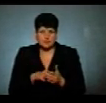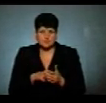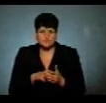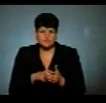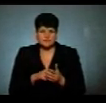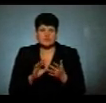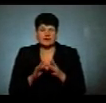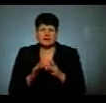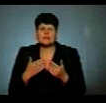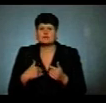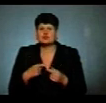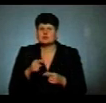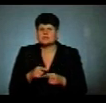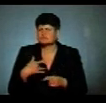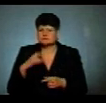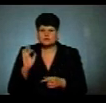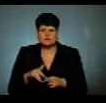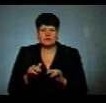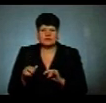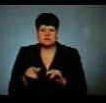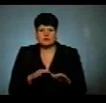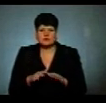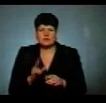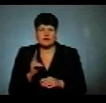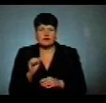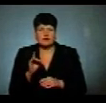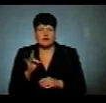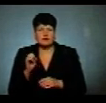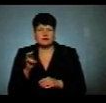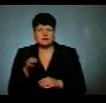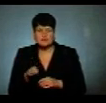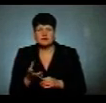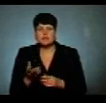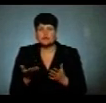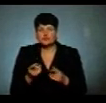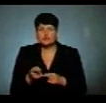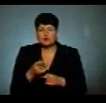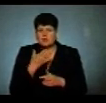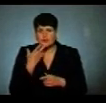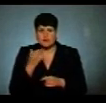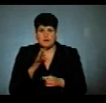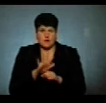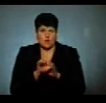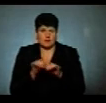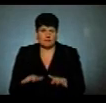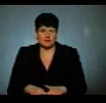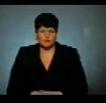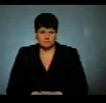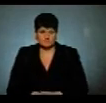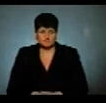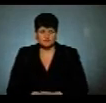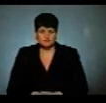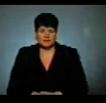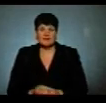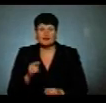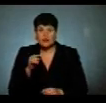мережі. Навіщо такі жорсткі засоби карантину, якщо у Тернополі ще немає коронавірусу? Власне, для